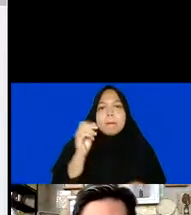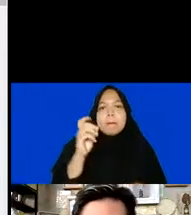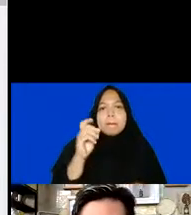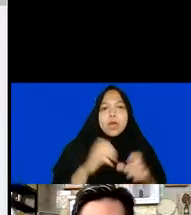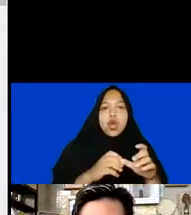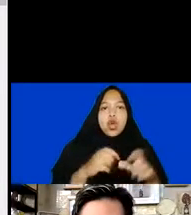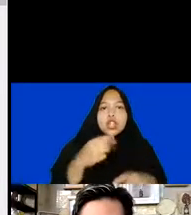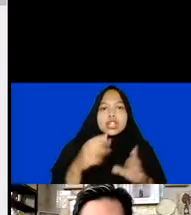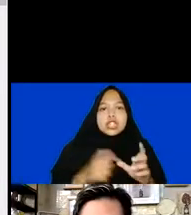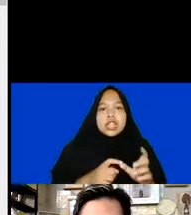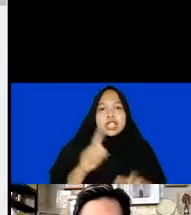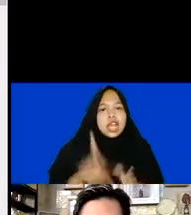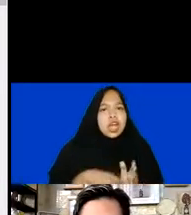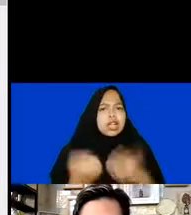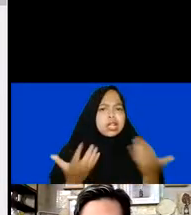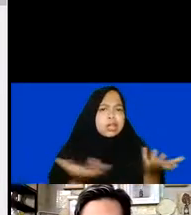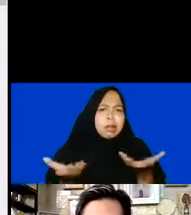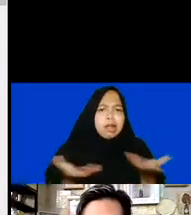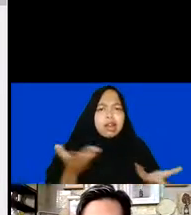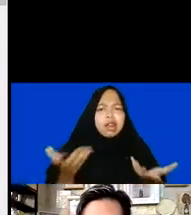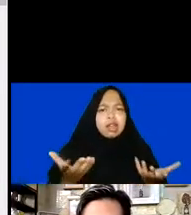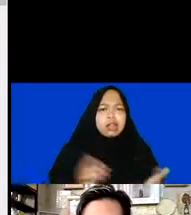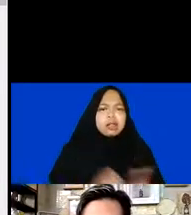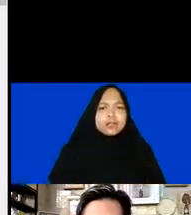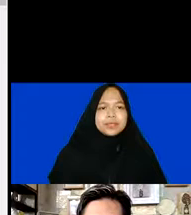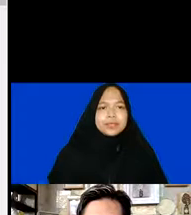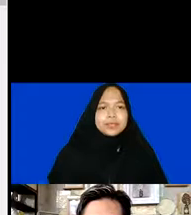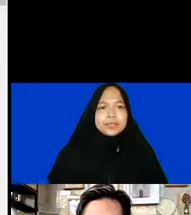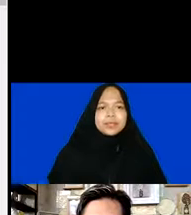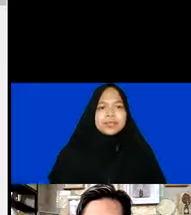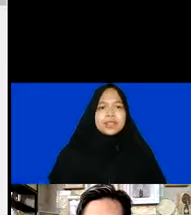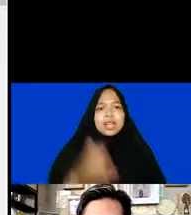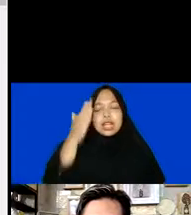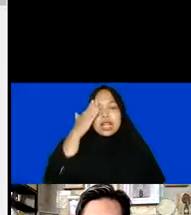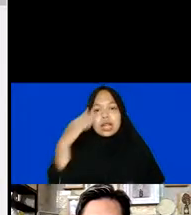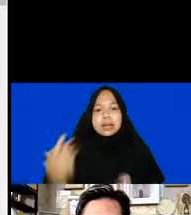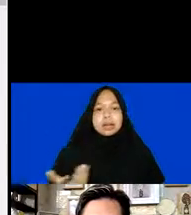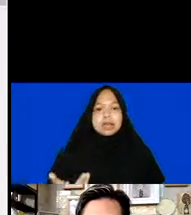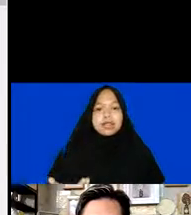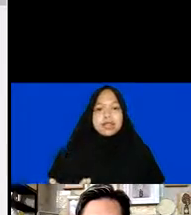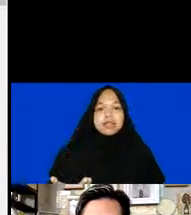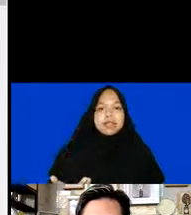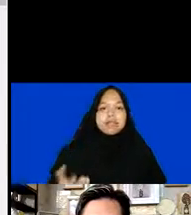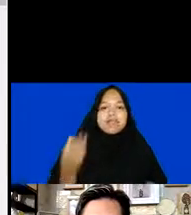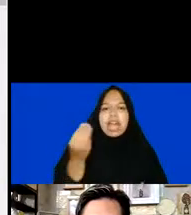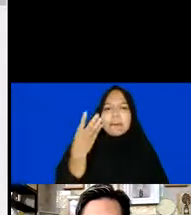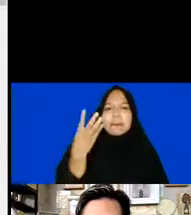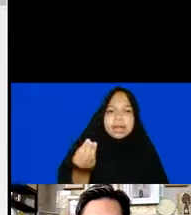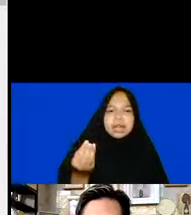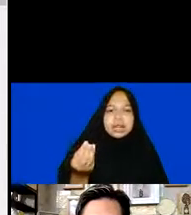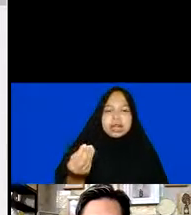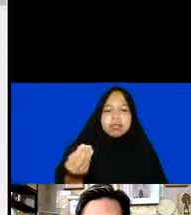pada mulainya tahun 2015 ya Mas ya? Dan kenapa mulai melebarkan sayap nya ke apa